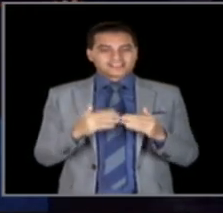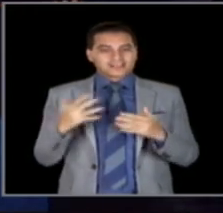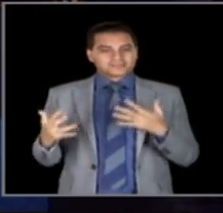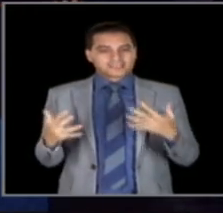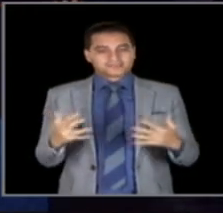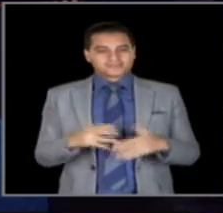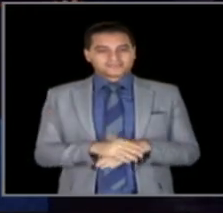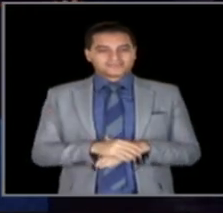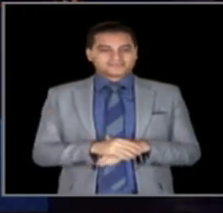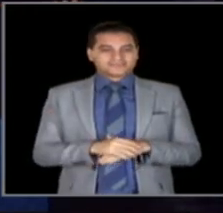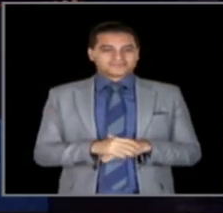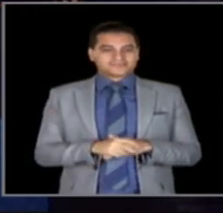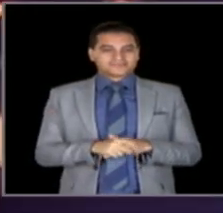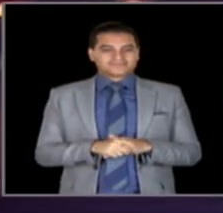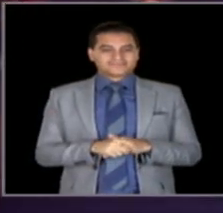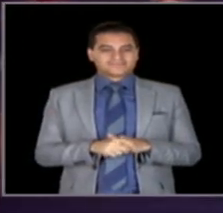5 من 10.